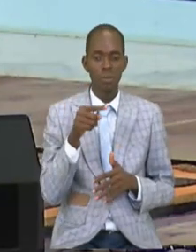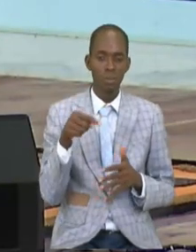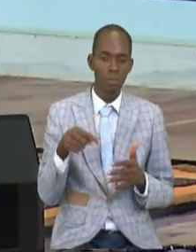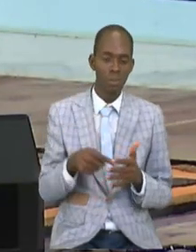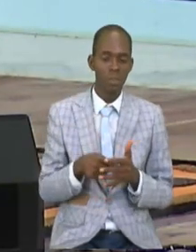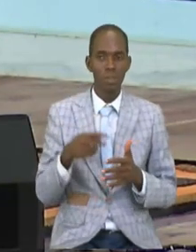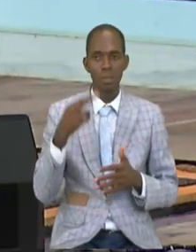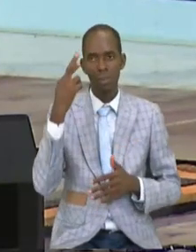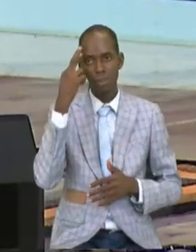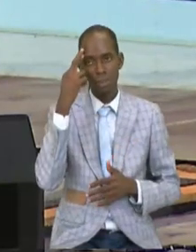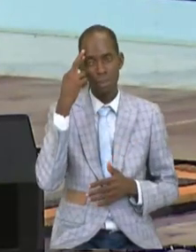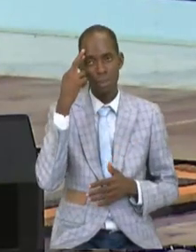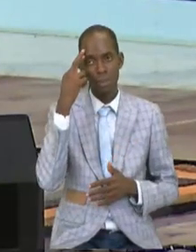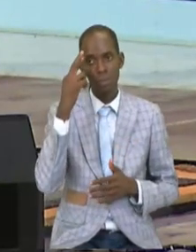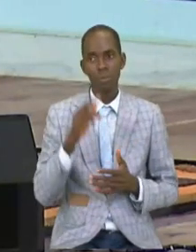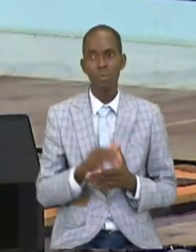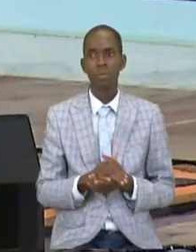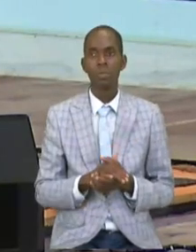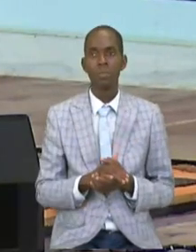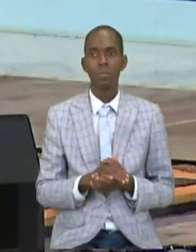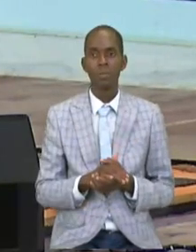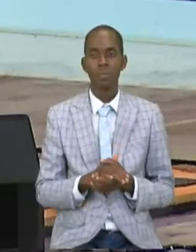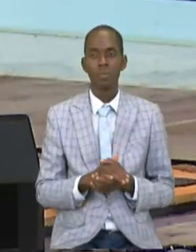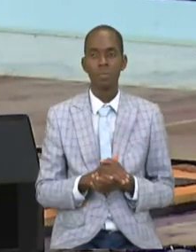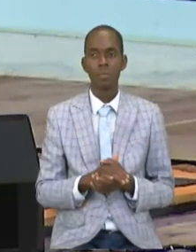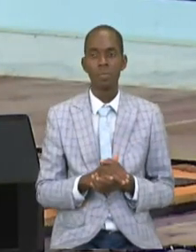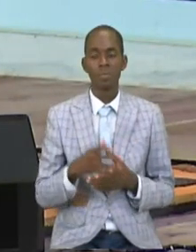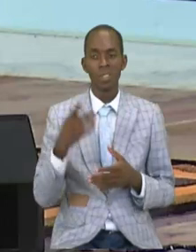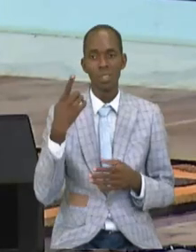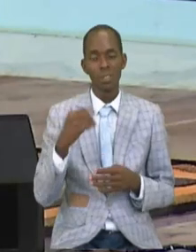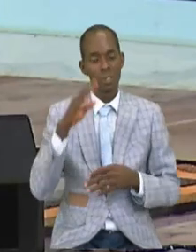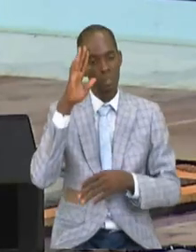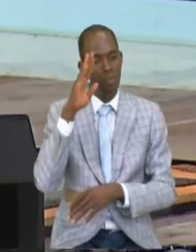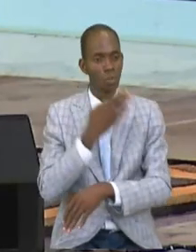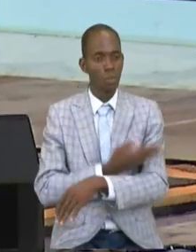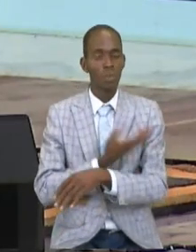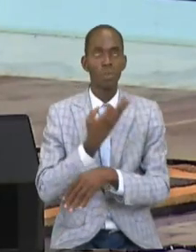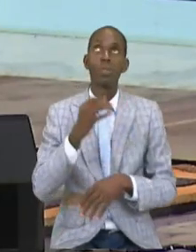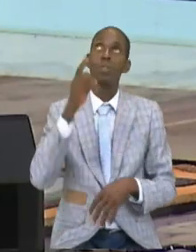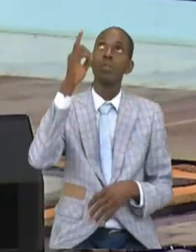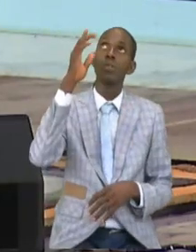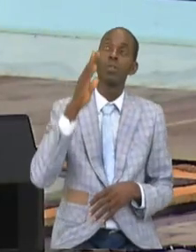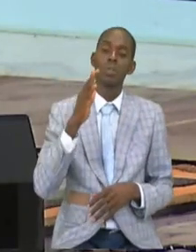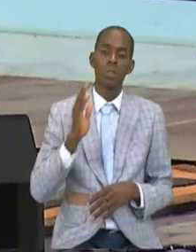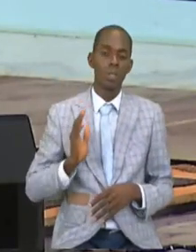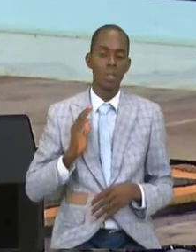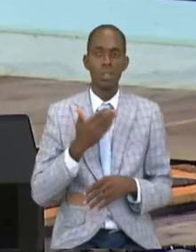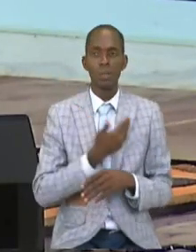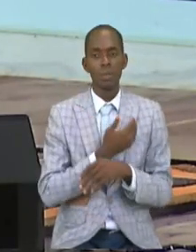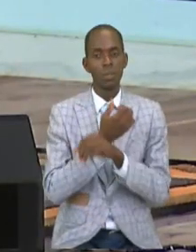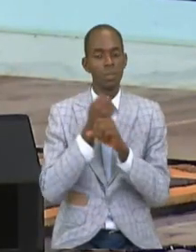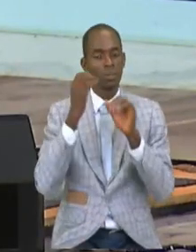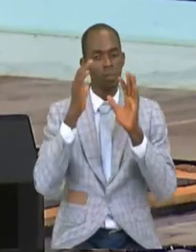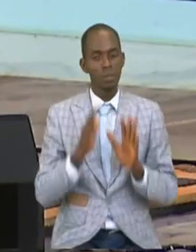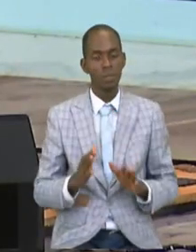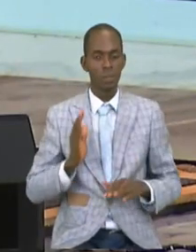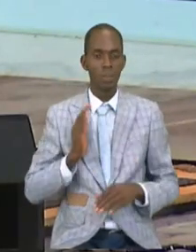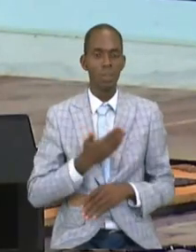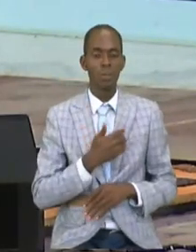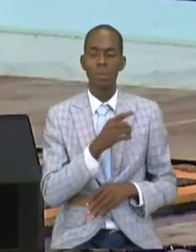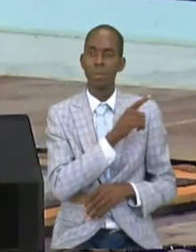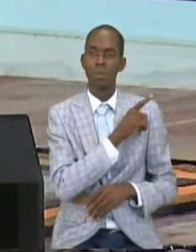C'est pour cette raison, c'est pour cet objectif. Le Fils de Dieu. Notre Sauveur,